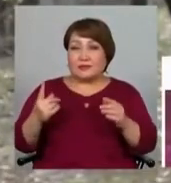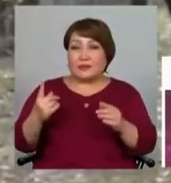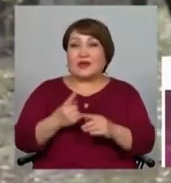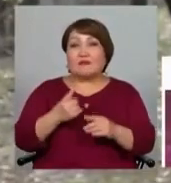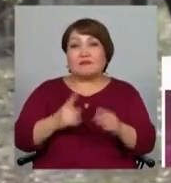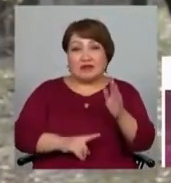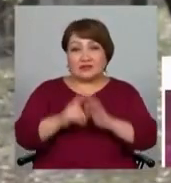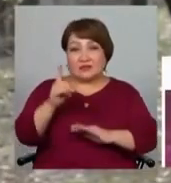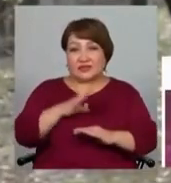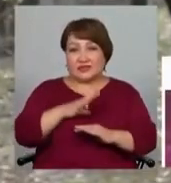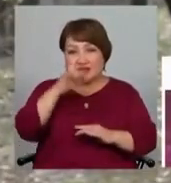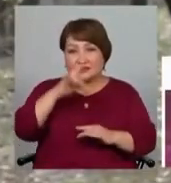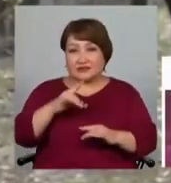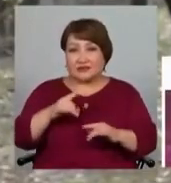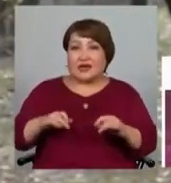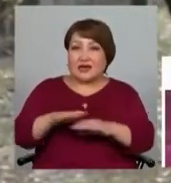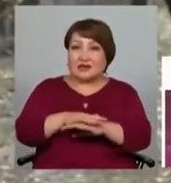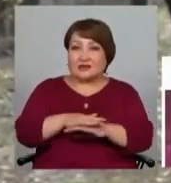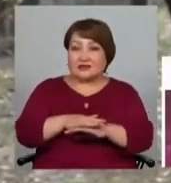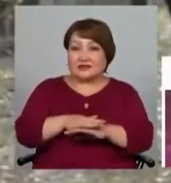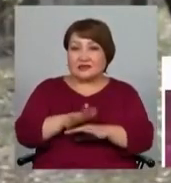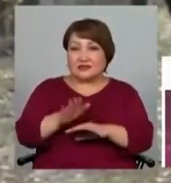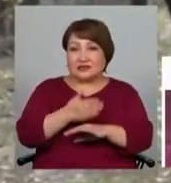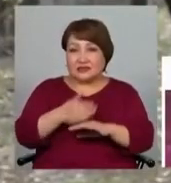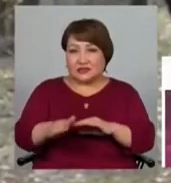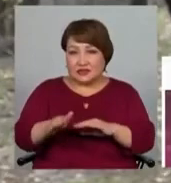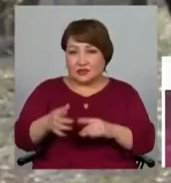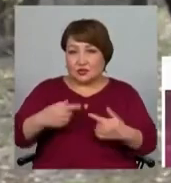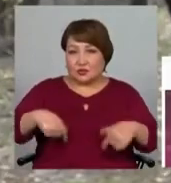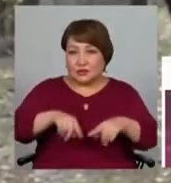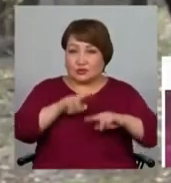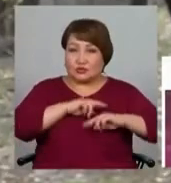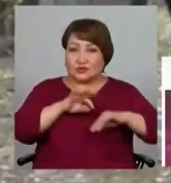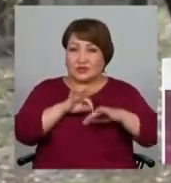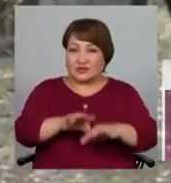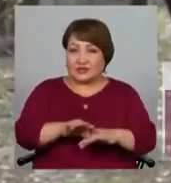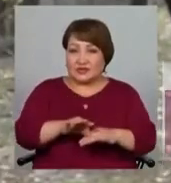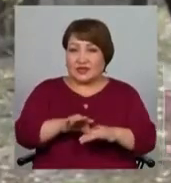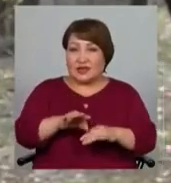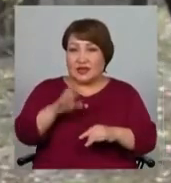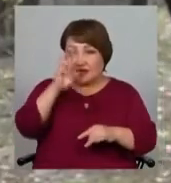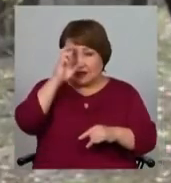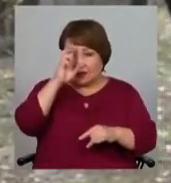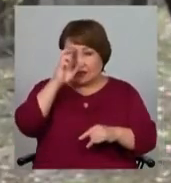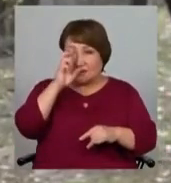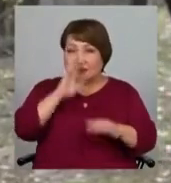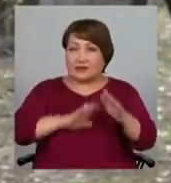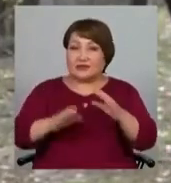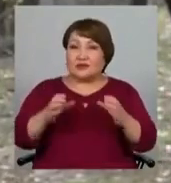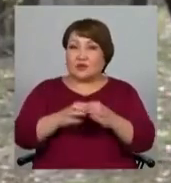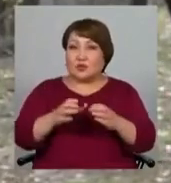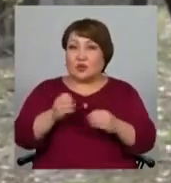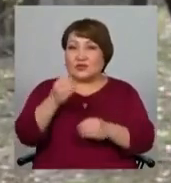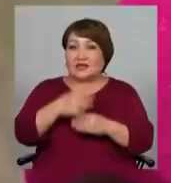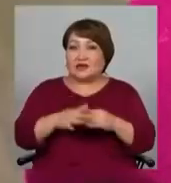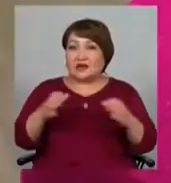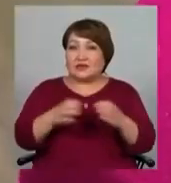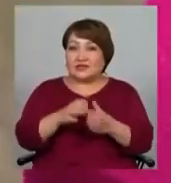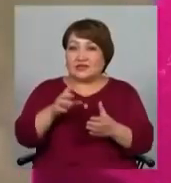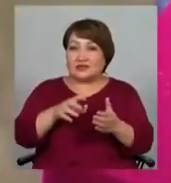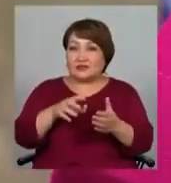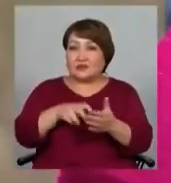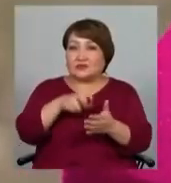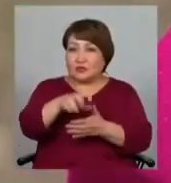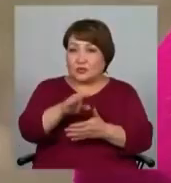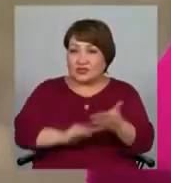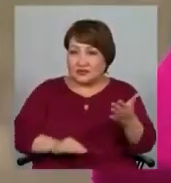жасайды. Хрущевке хат жазады, партия орталық комитетіне хат жазады, көшірмесін Қазақстан ЦК-ның бастығы Қонаев қажы